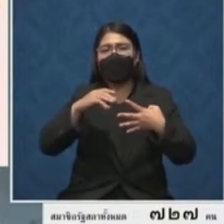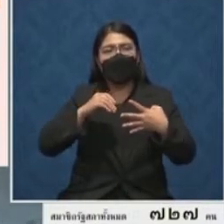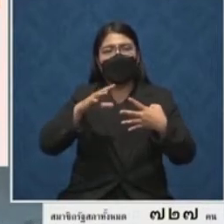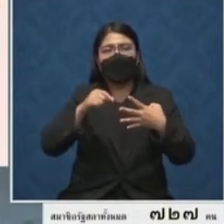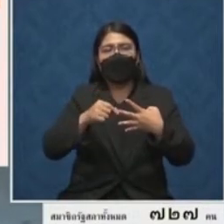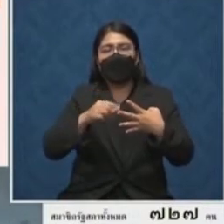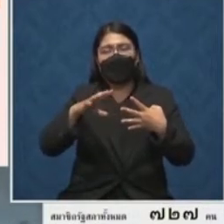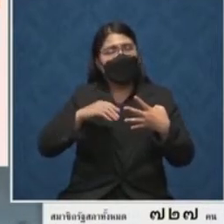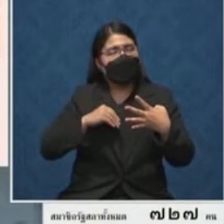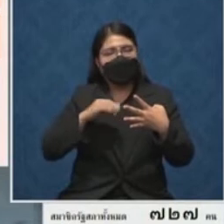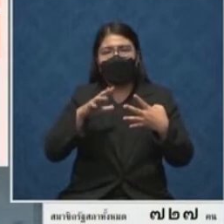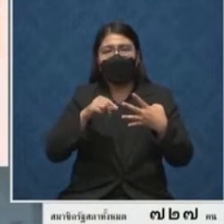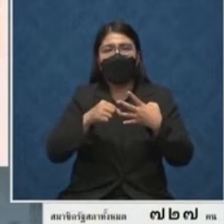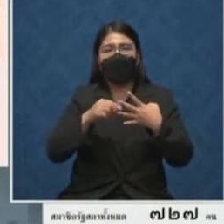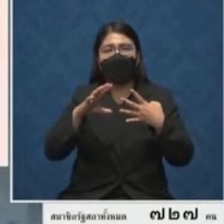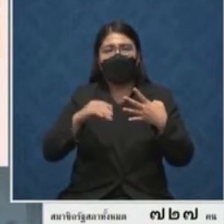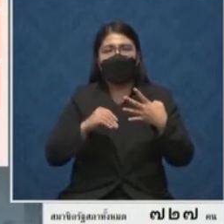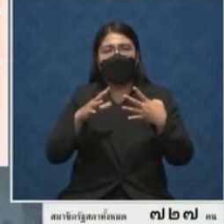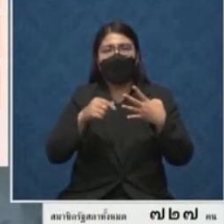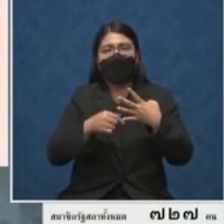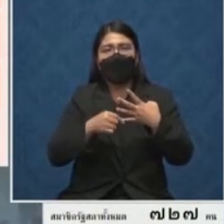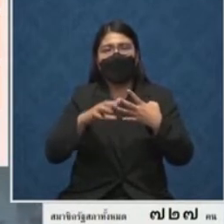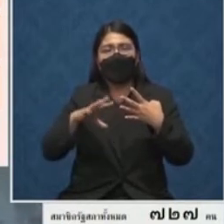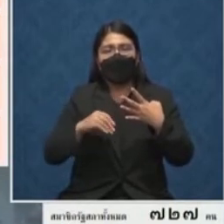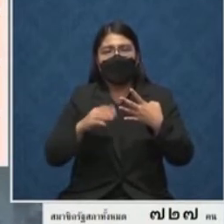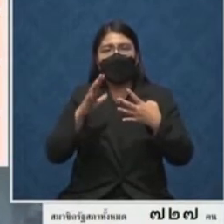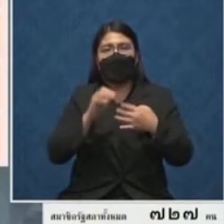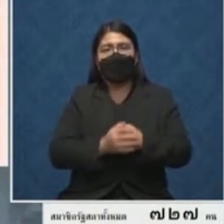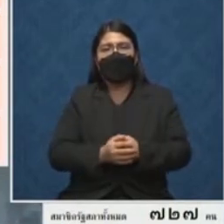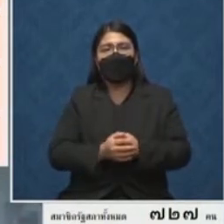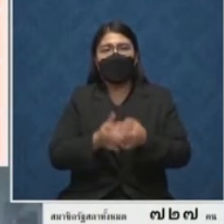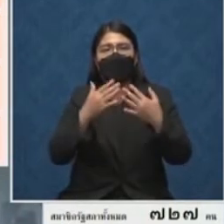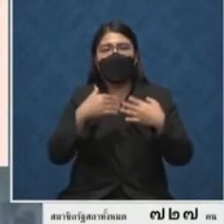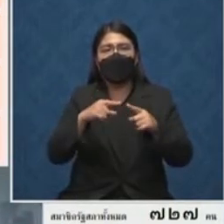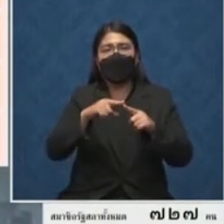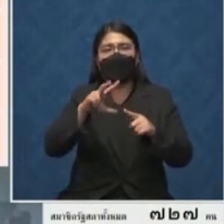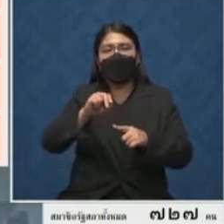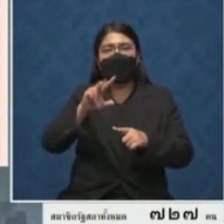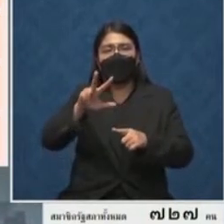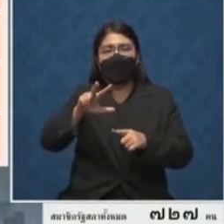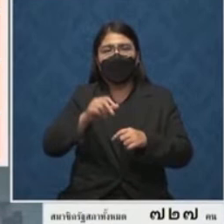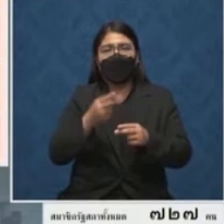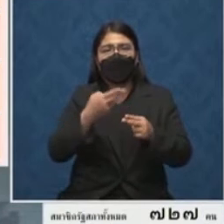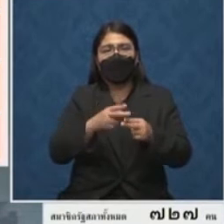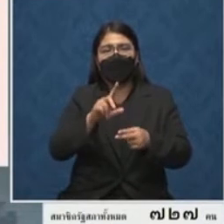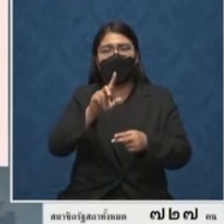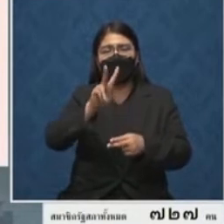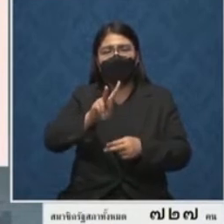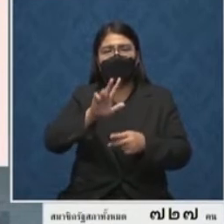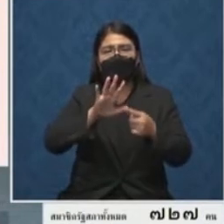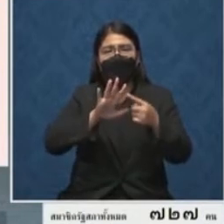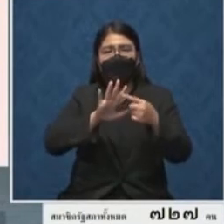ไม่รับหลักการ3ไม่รับหลักการ4ไม่รับหลักการค่ะ 33นายกุลดิษฐ์จันทร์ศรีชวล